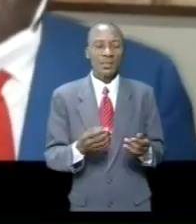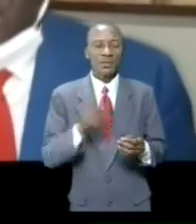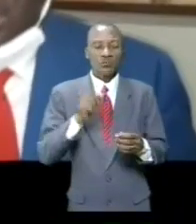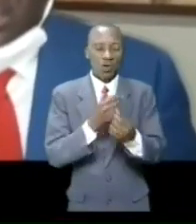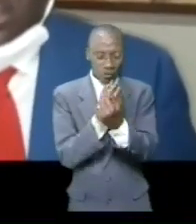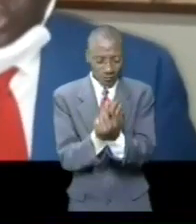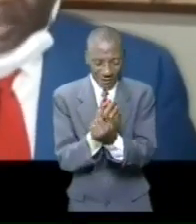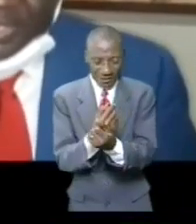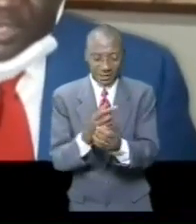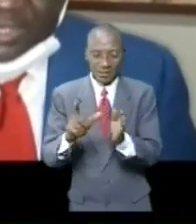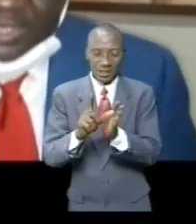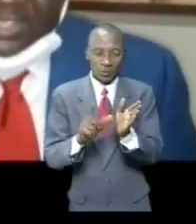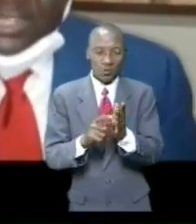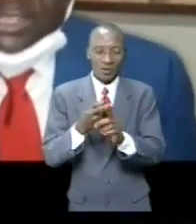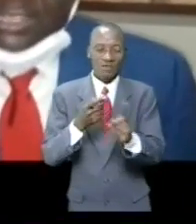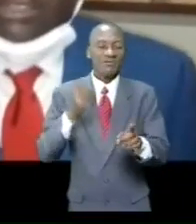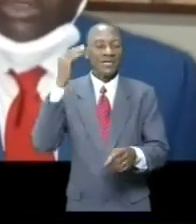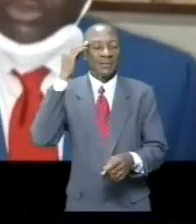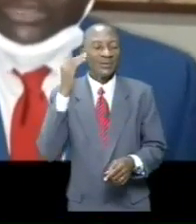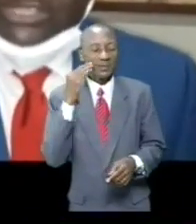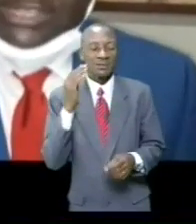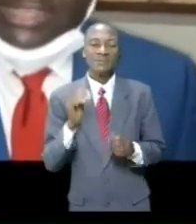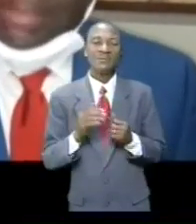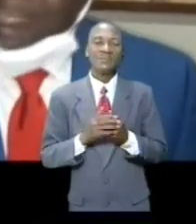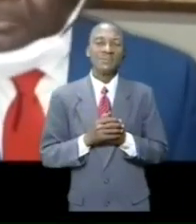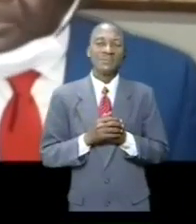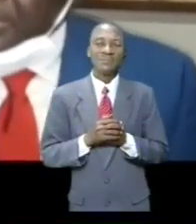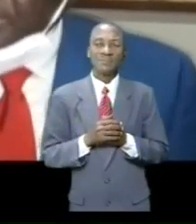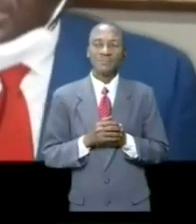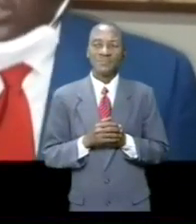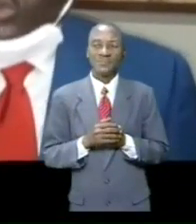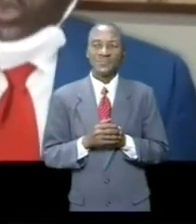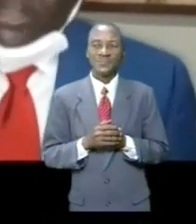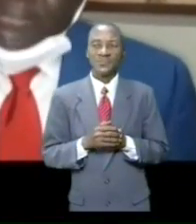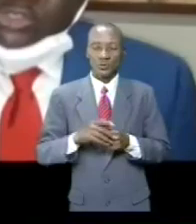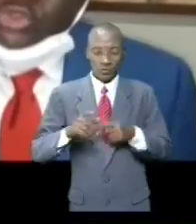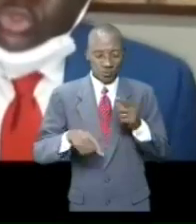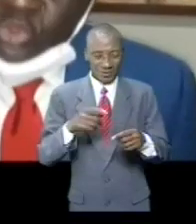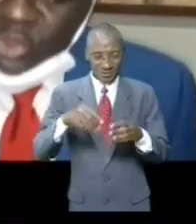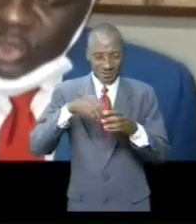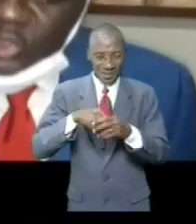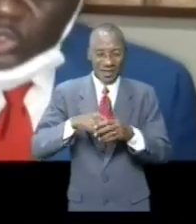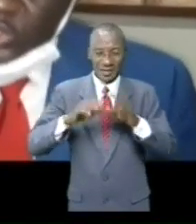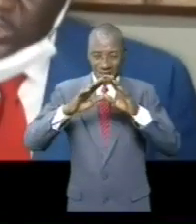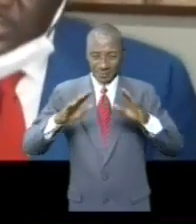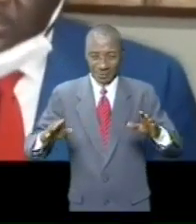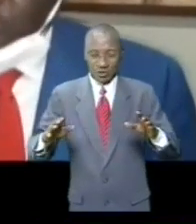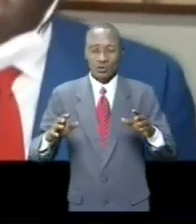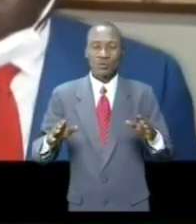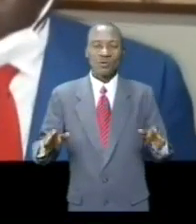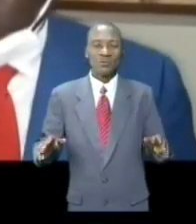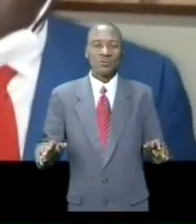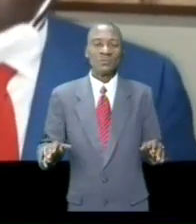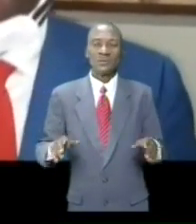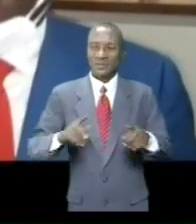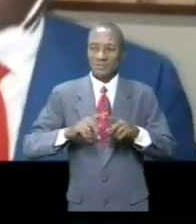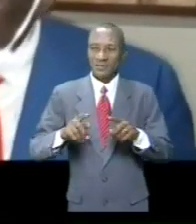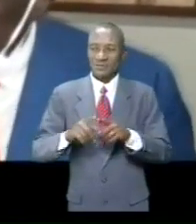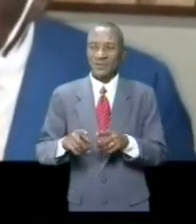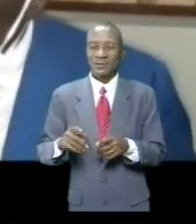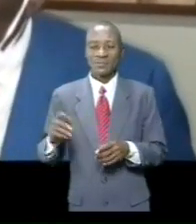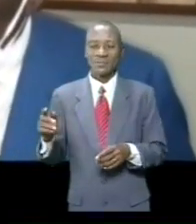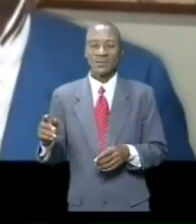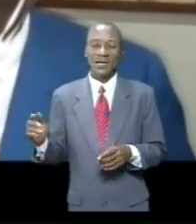déroulées. Dès l'entrée à l'aéroport jusqu'à la sortie, dès l'entrée de l'avion jusqu'à la